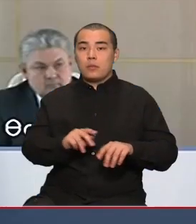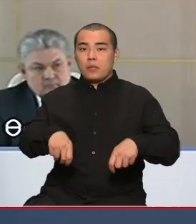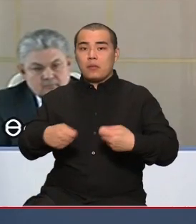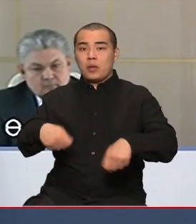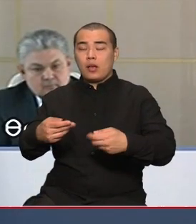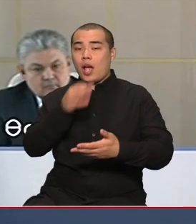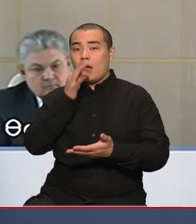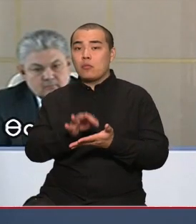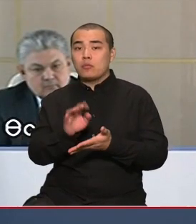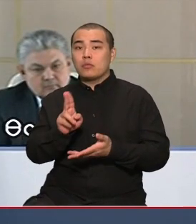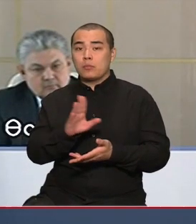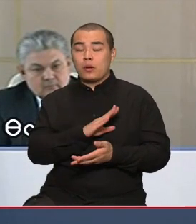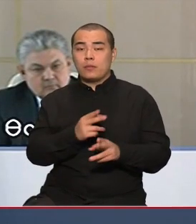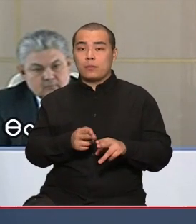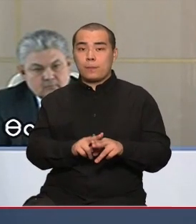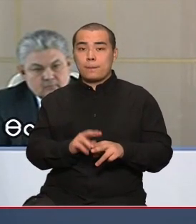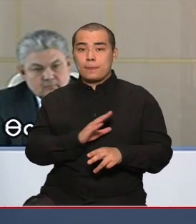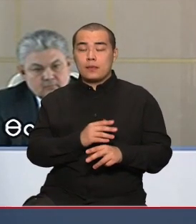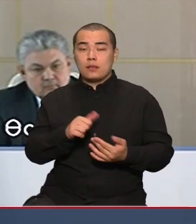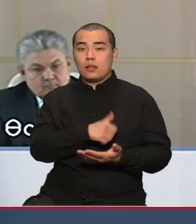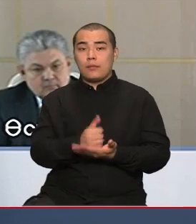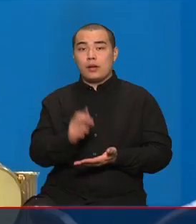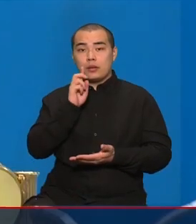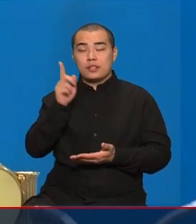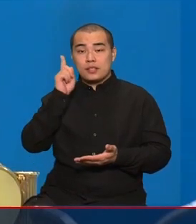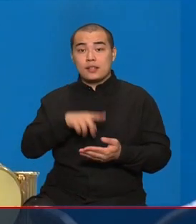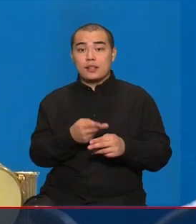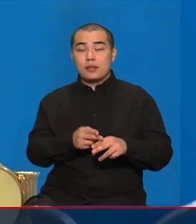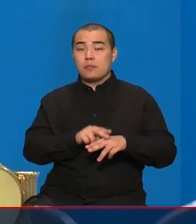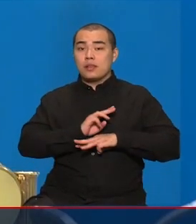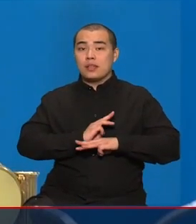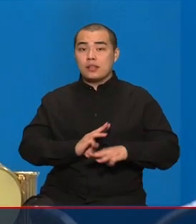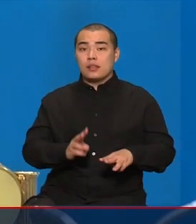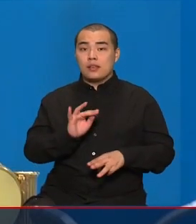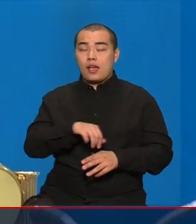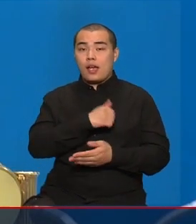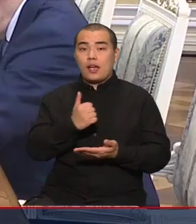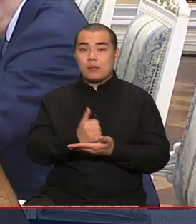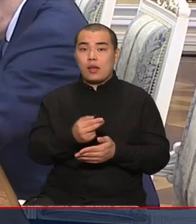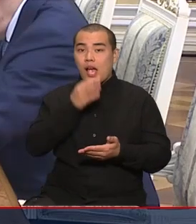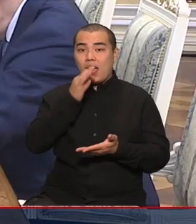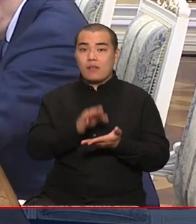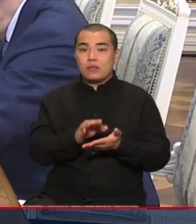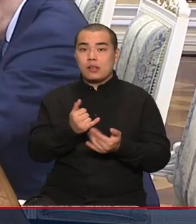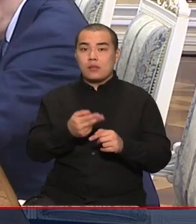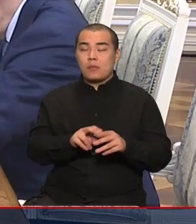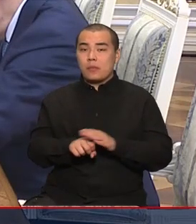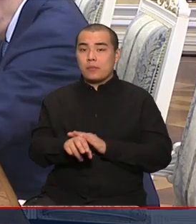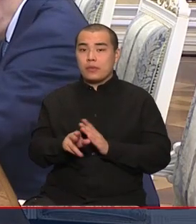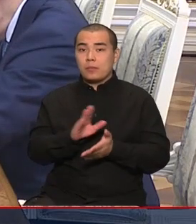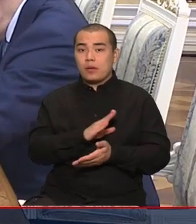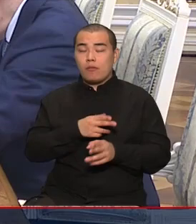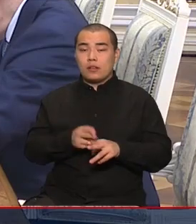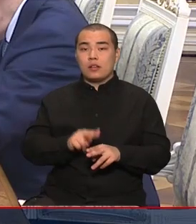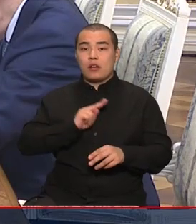шебер еңбек еткендей сыңай таныту. Бұны мемлекет басшысы білет, ол министрлерде, әкімдерде жауапкершілік алудан қашатынын,